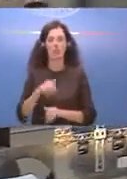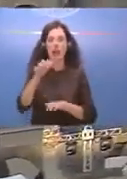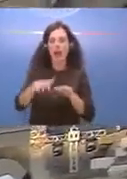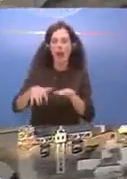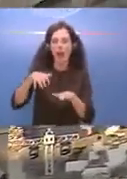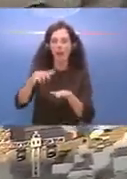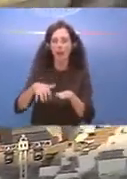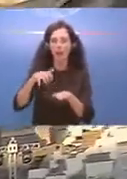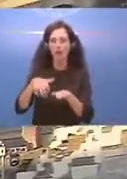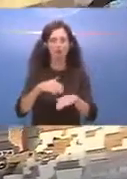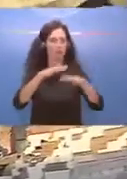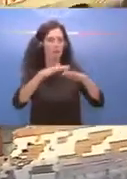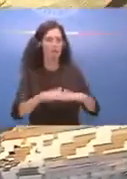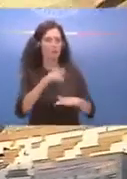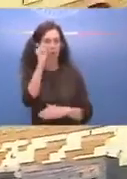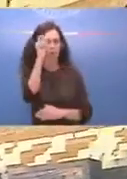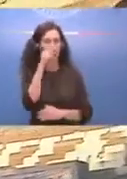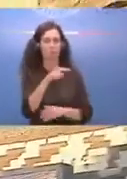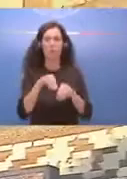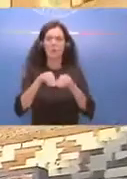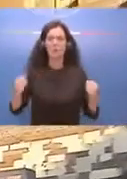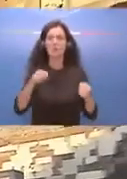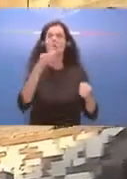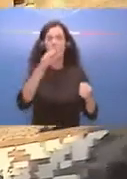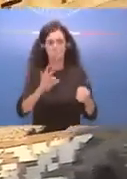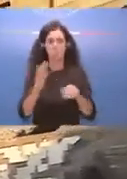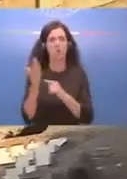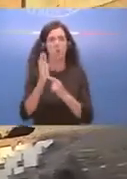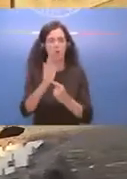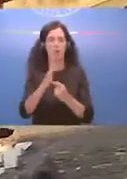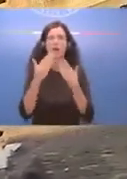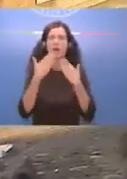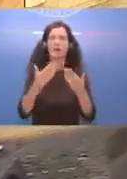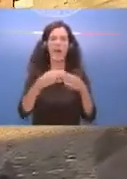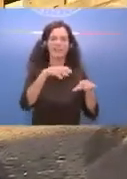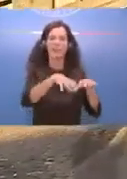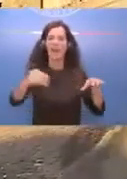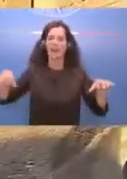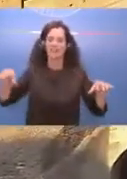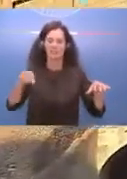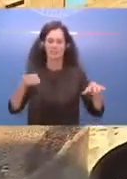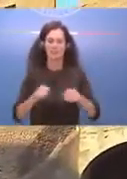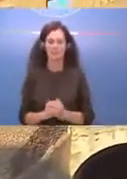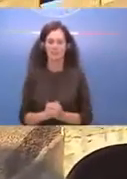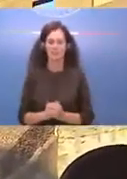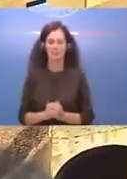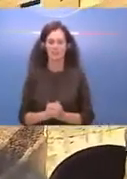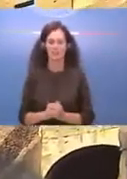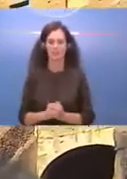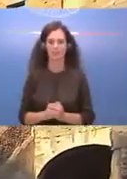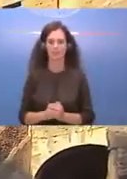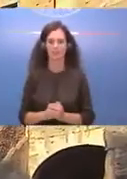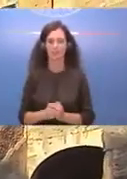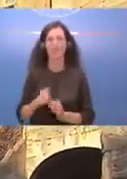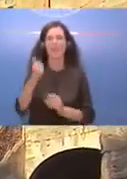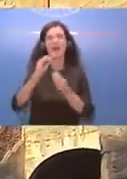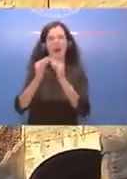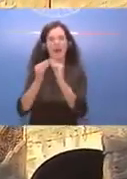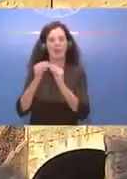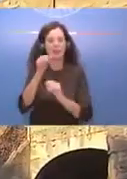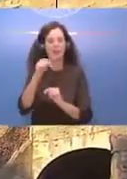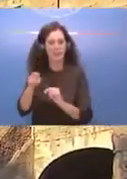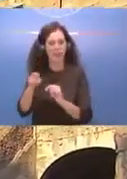che musei sono in grado di mettere in atto con i propri allestimenti gli artefatti non andrebbero quindi esposti completamente